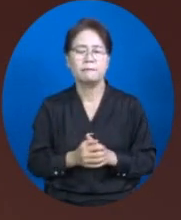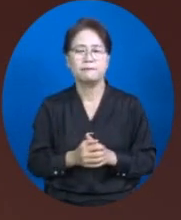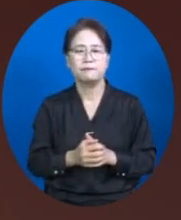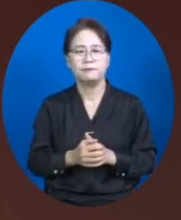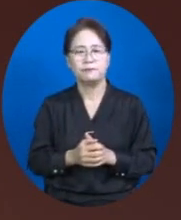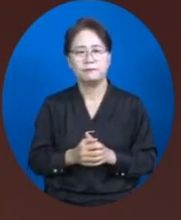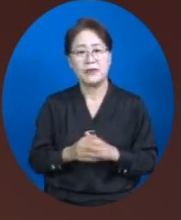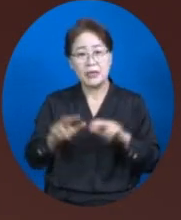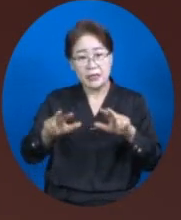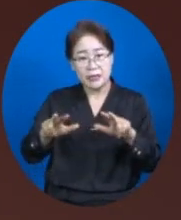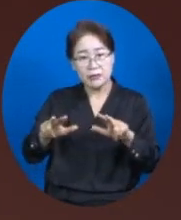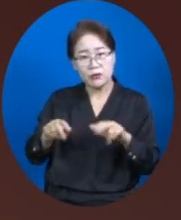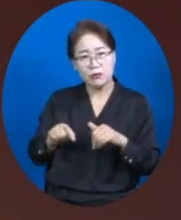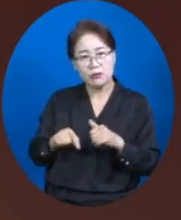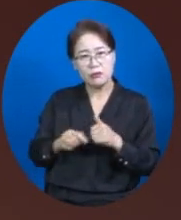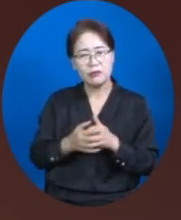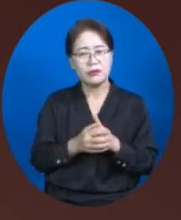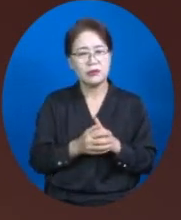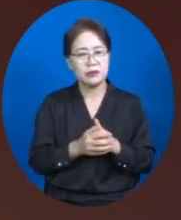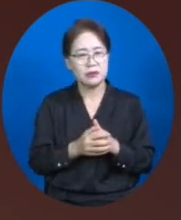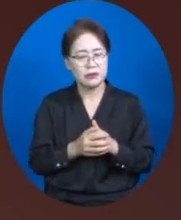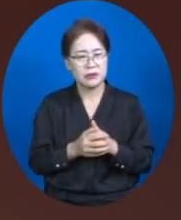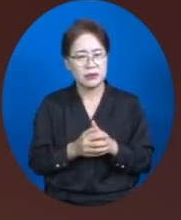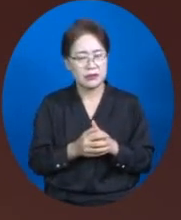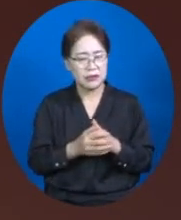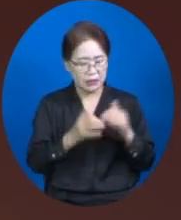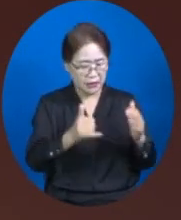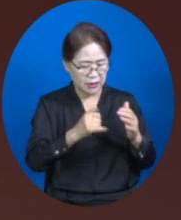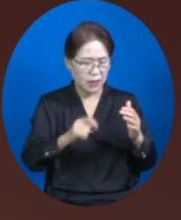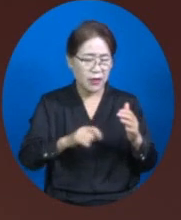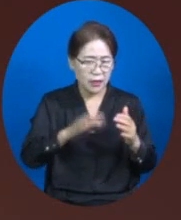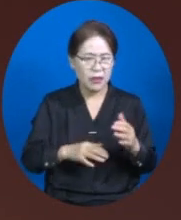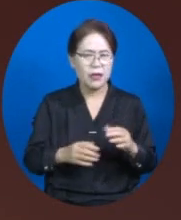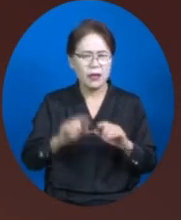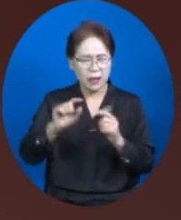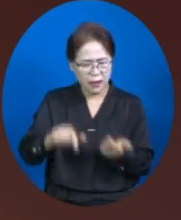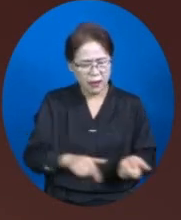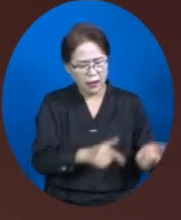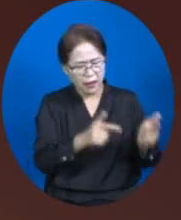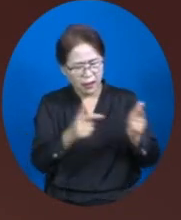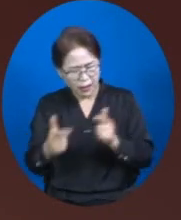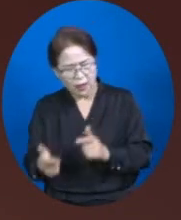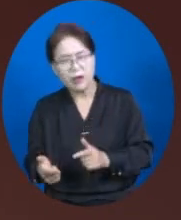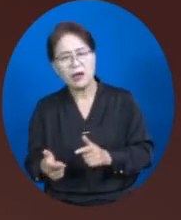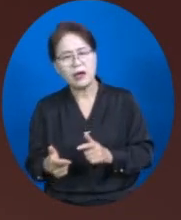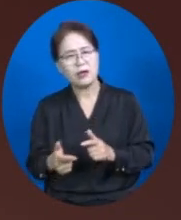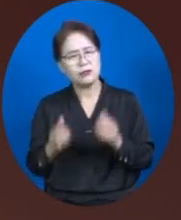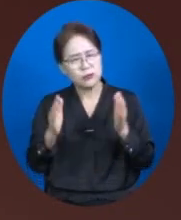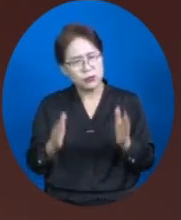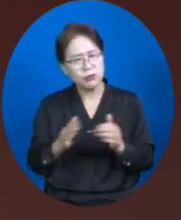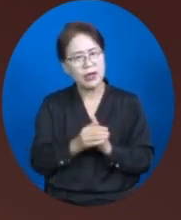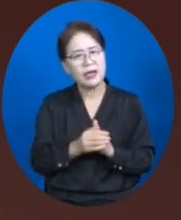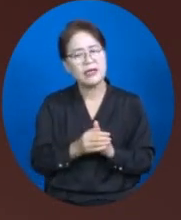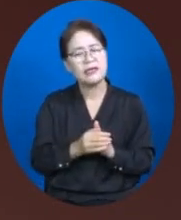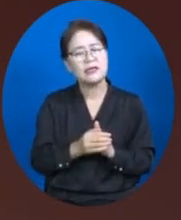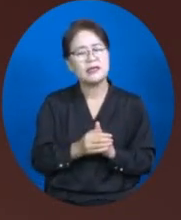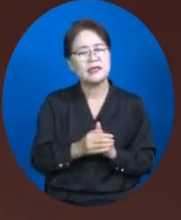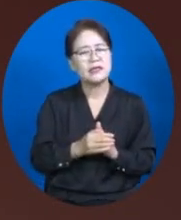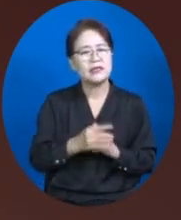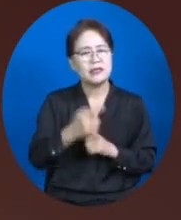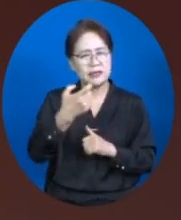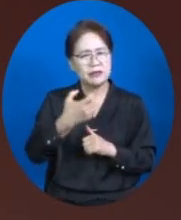여러분 지금도 우리가 사는이 세상에는 하루에도 18만 명의 사람들이이 땅을 떠난다고